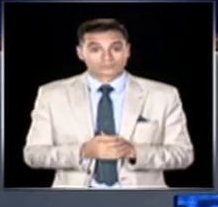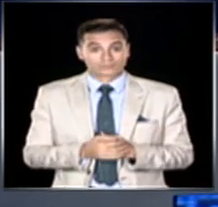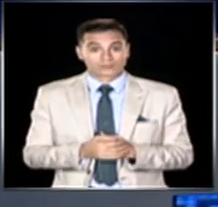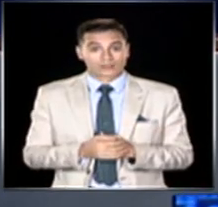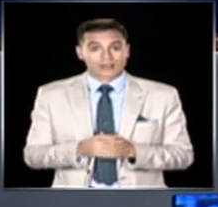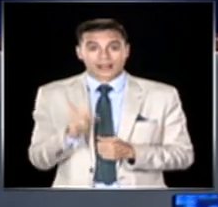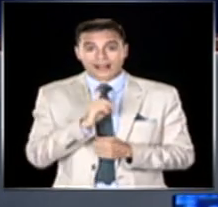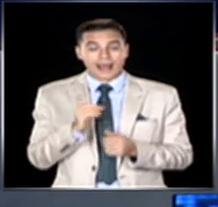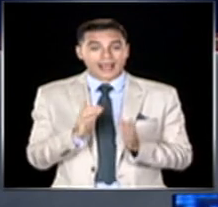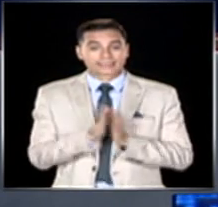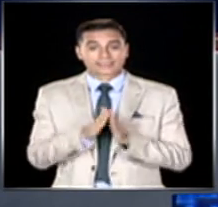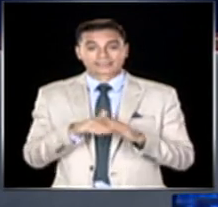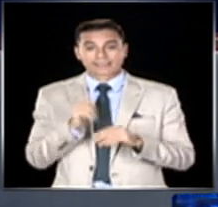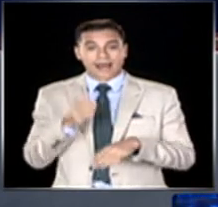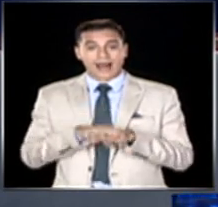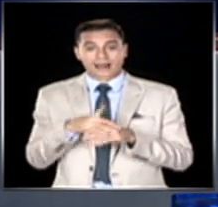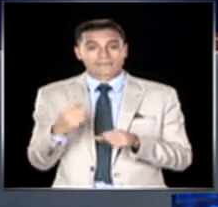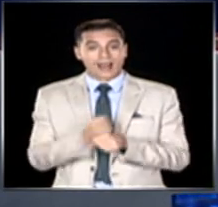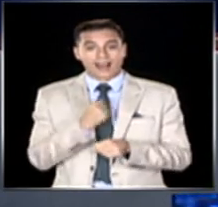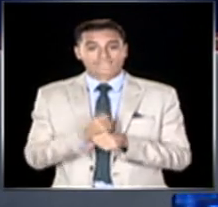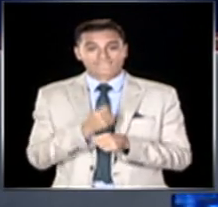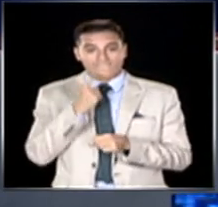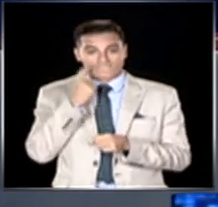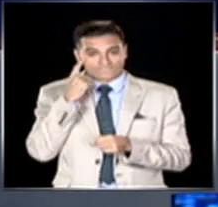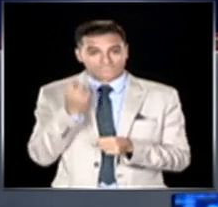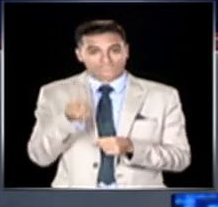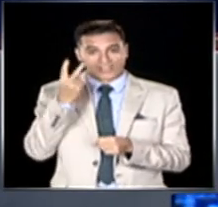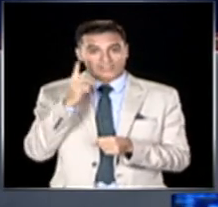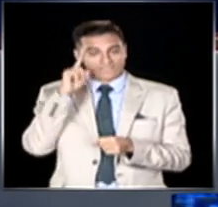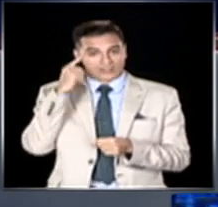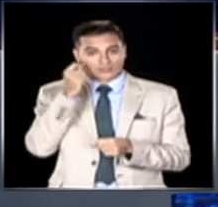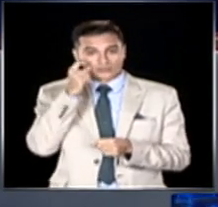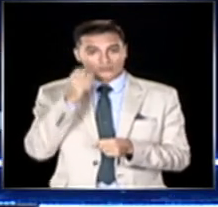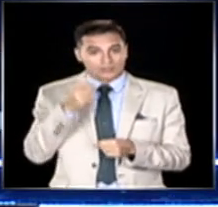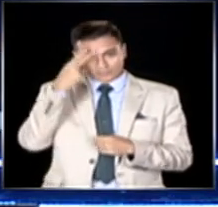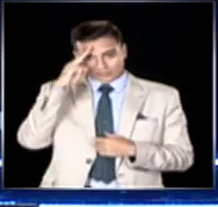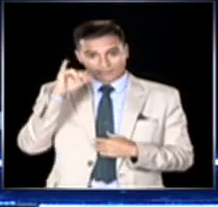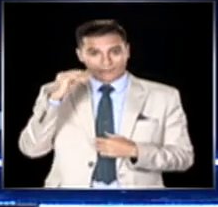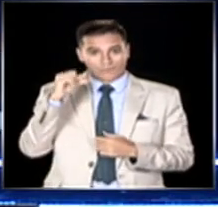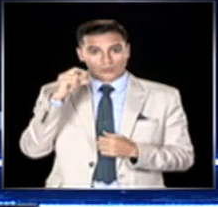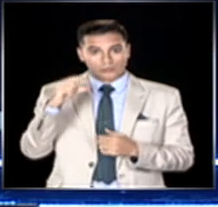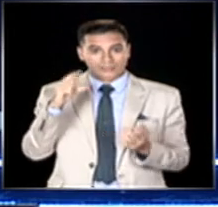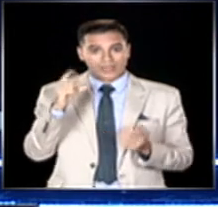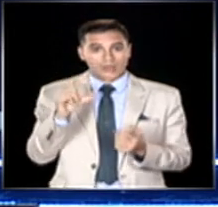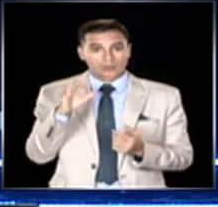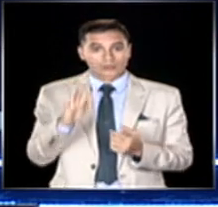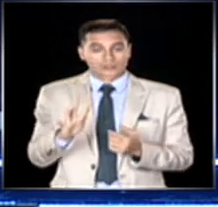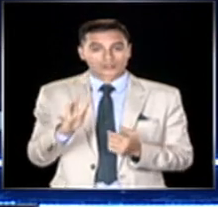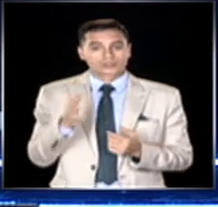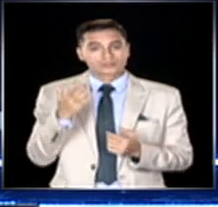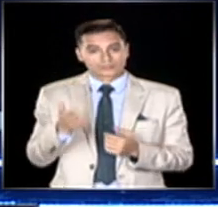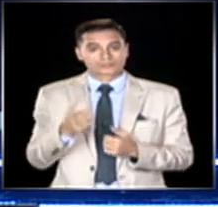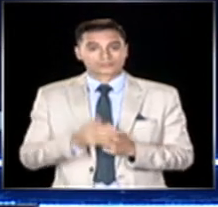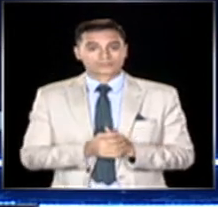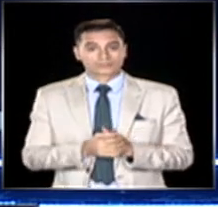لا تعتذر عما فعلت هو ديوان لشاعر فلسطيني راحل، فمن هو؟ محمود درويش. بالظبط كده، محمود درويش.